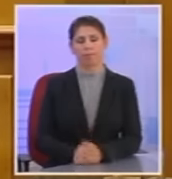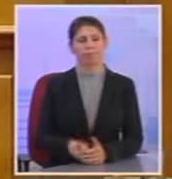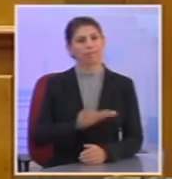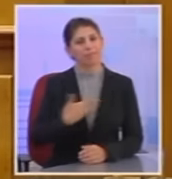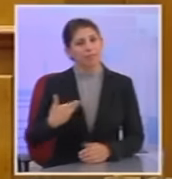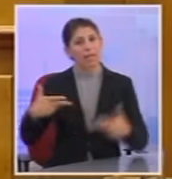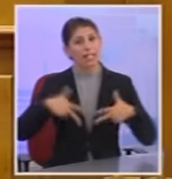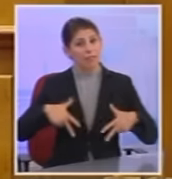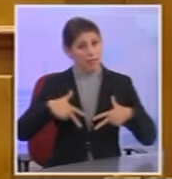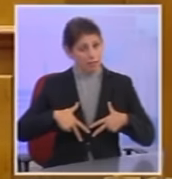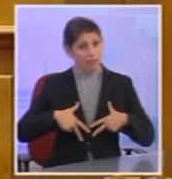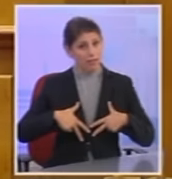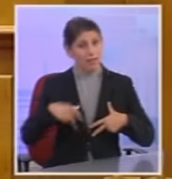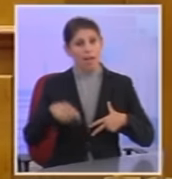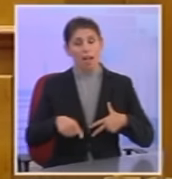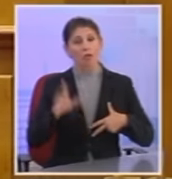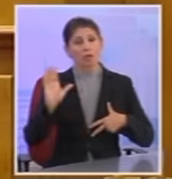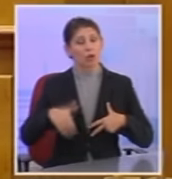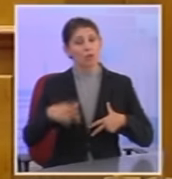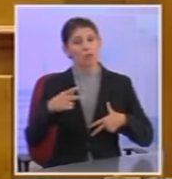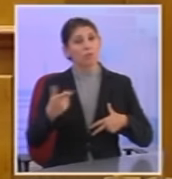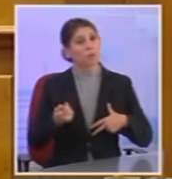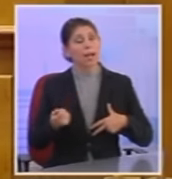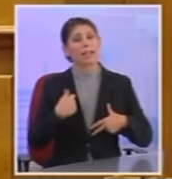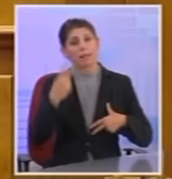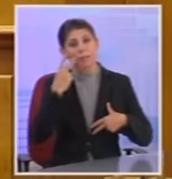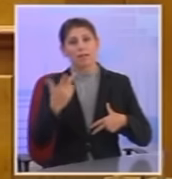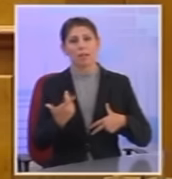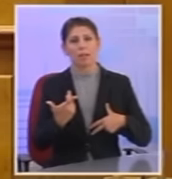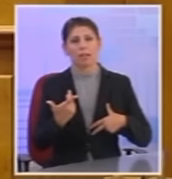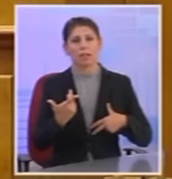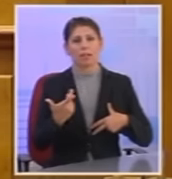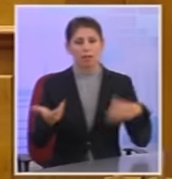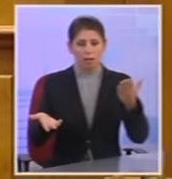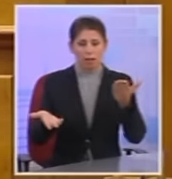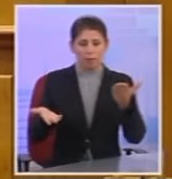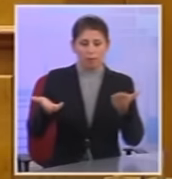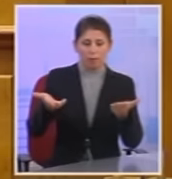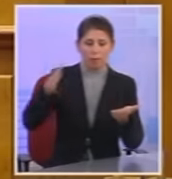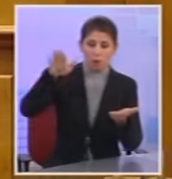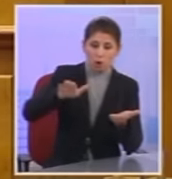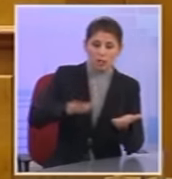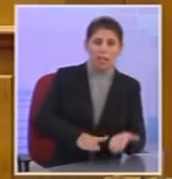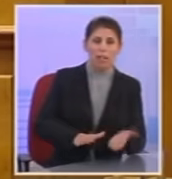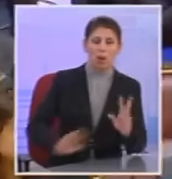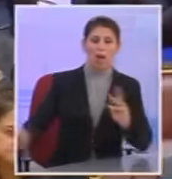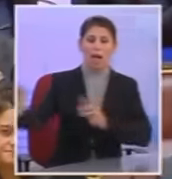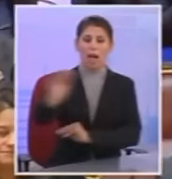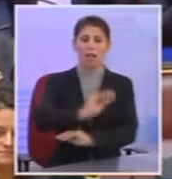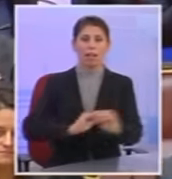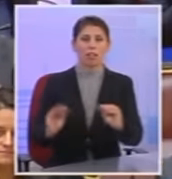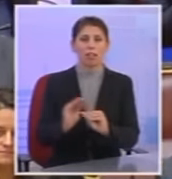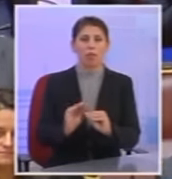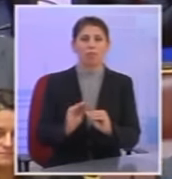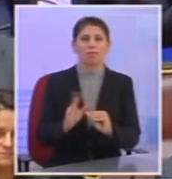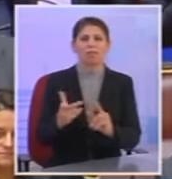η κυβέρνηση, αυτό τελικά που κάνει και βλέπουμε είναι την εξίσωση προς τα κάτω. Είναι την αναδιανομή της